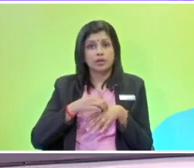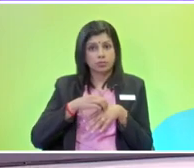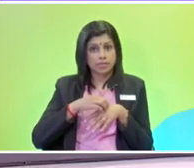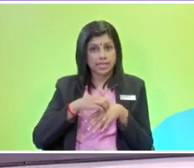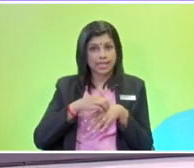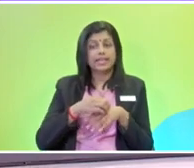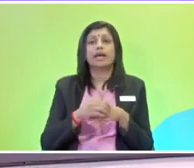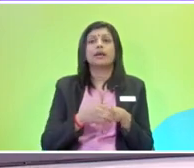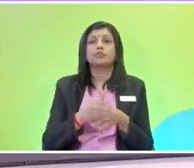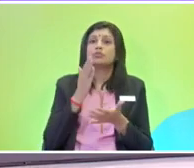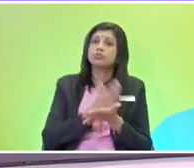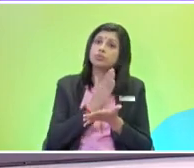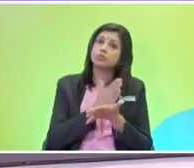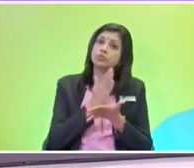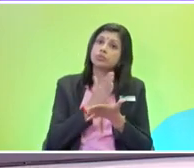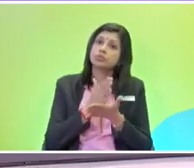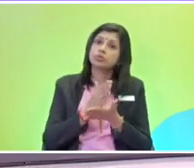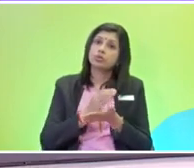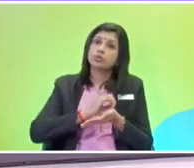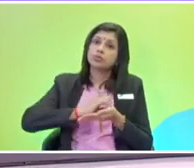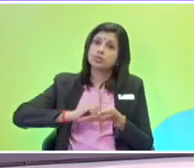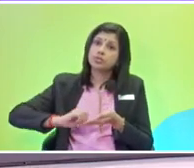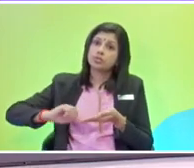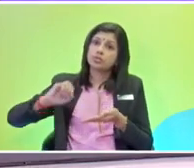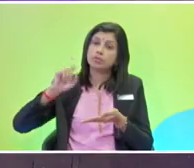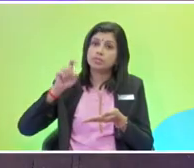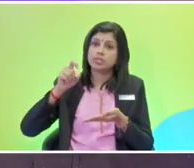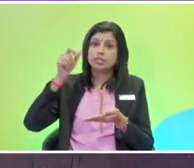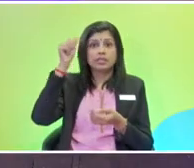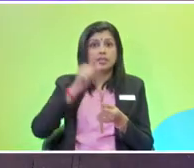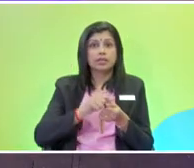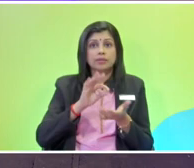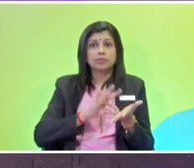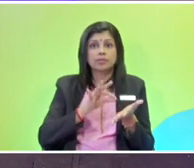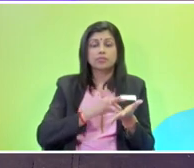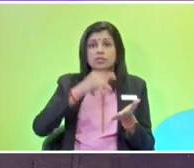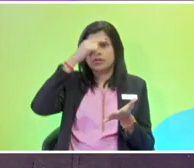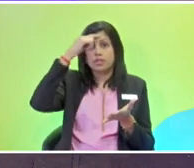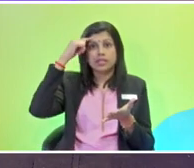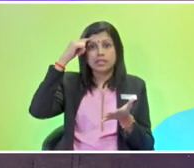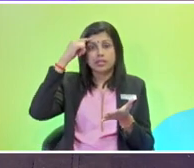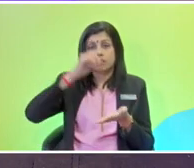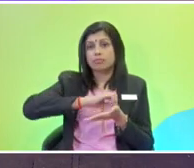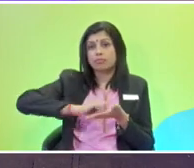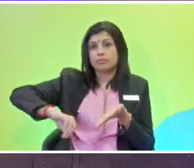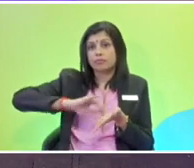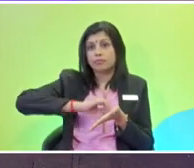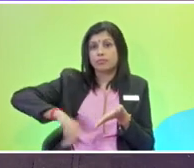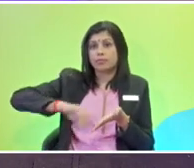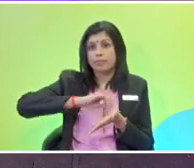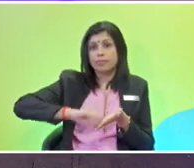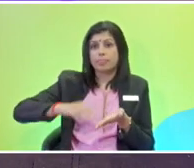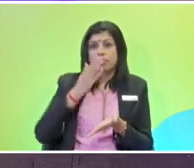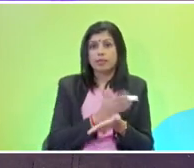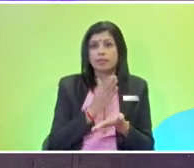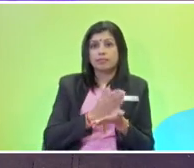dia, kita buang biji dia warna apa? Dia ada biji-biji tau. Dia warna hitam, cikgu. Ya, betul. Nak tanam dia pun senang, Din. Letak je